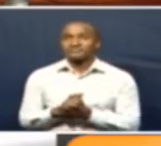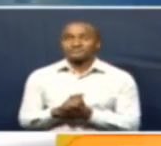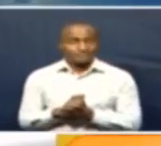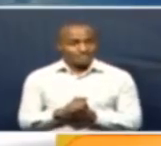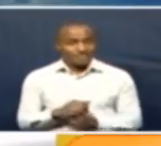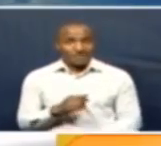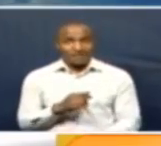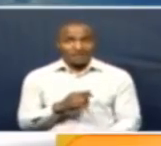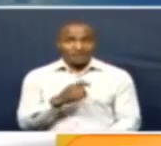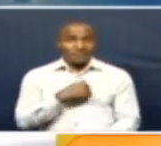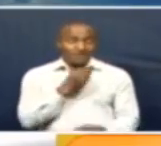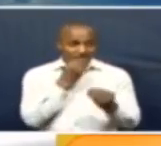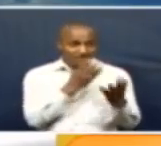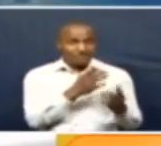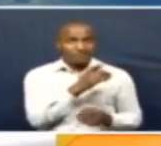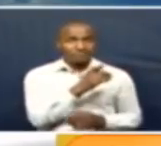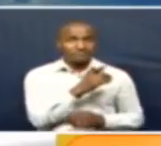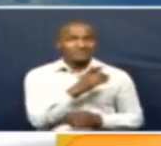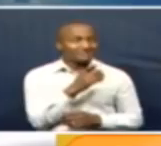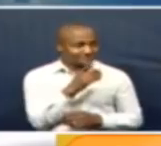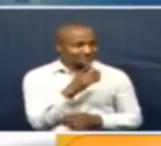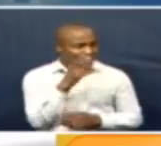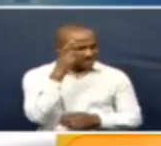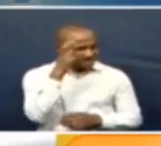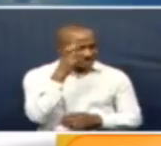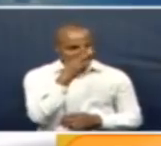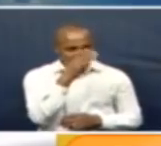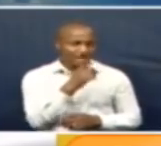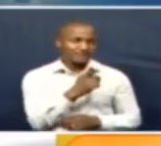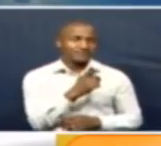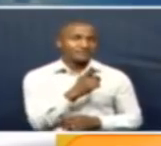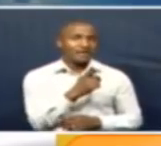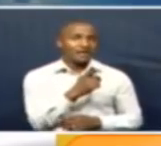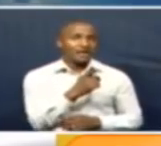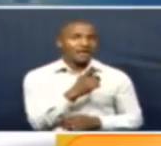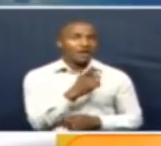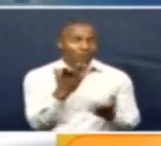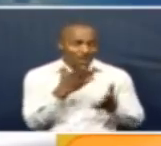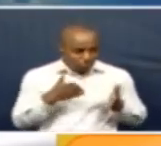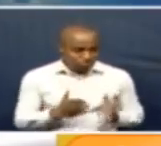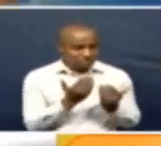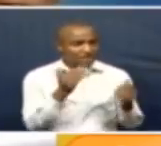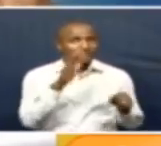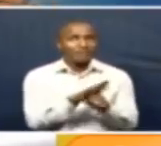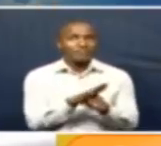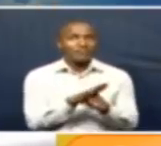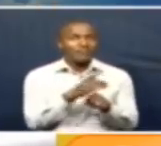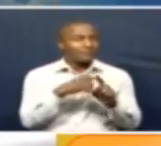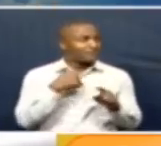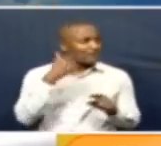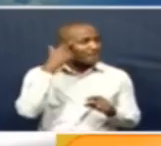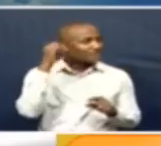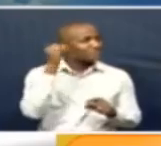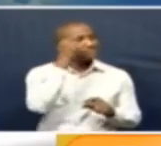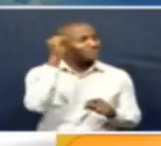kuambia, kitu ya kwanza ni shetani anaonyeshanga mtu, kwa sababu hata mahali pale tulikuwa tumesaliwa watoto wengi, lakini mawazo yangu